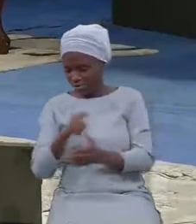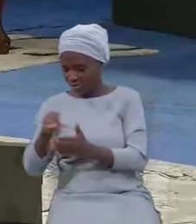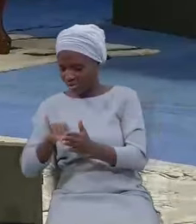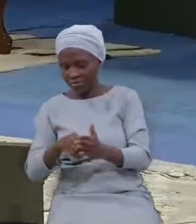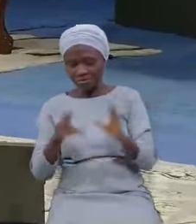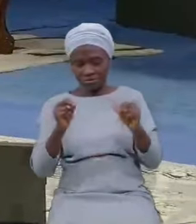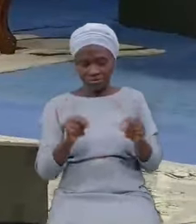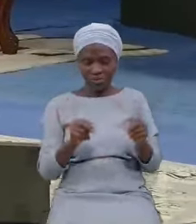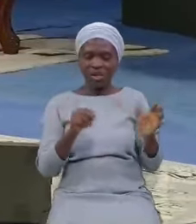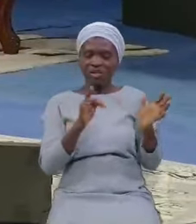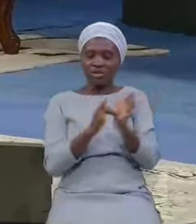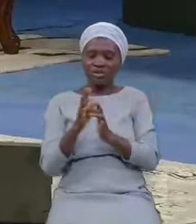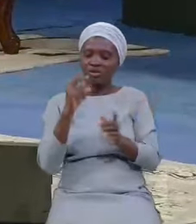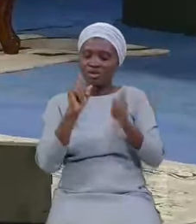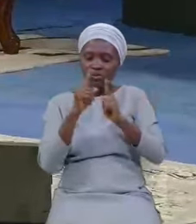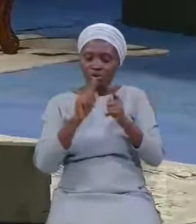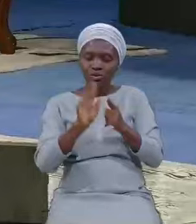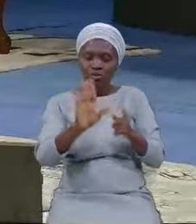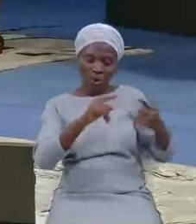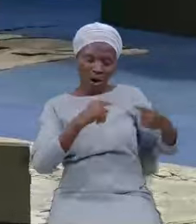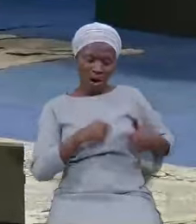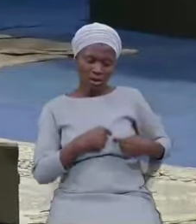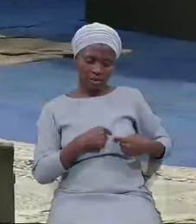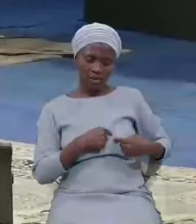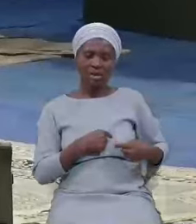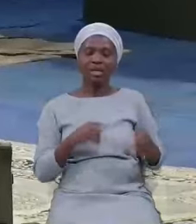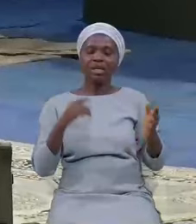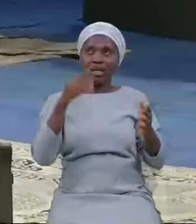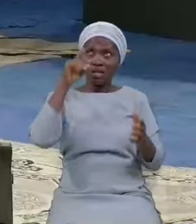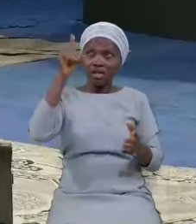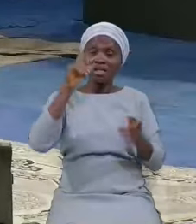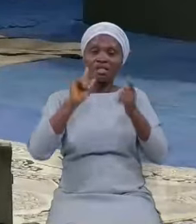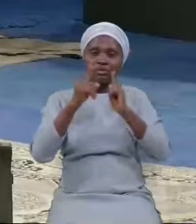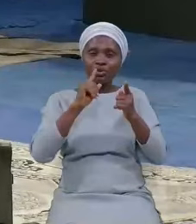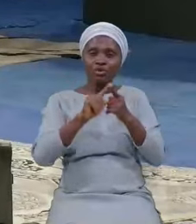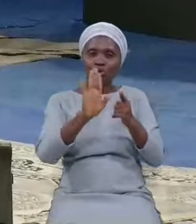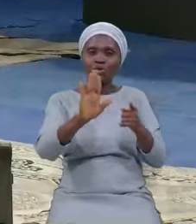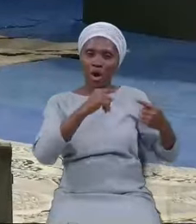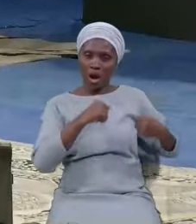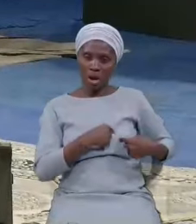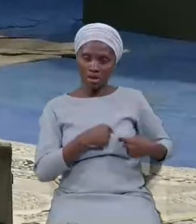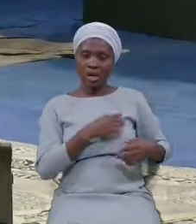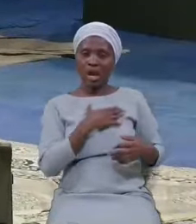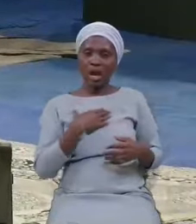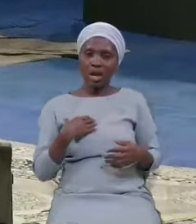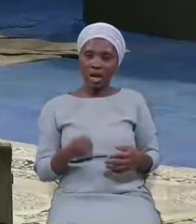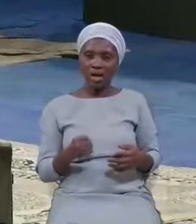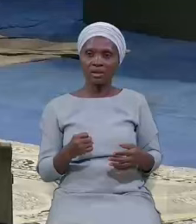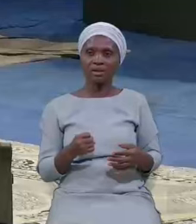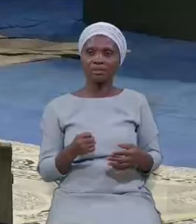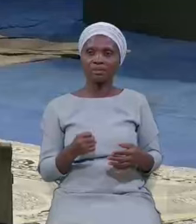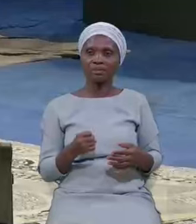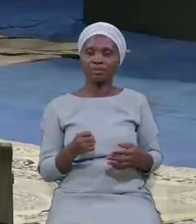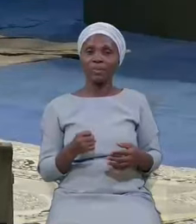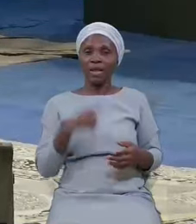à la foi. Il parle à ton cœur. Et il parle à la foi. Tout ce qu'il